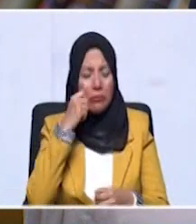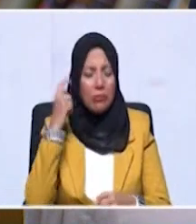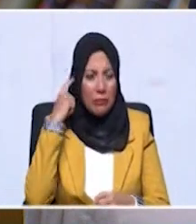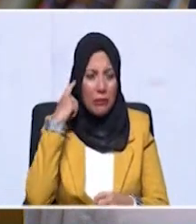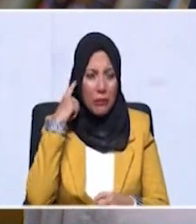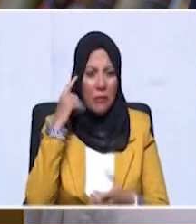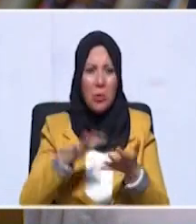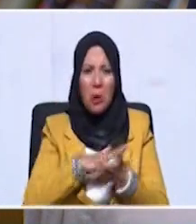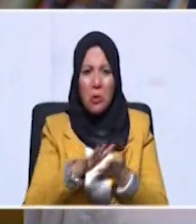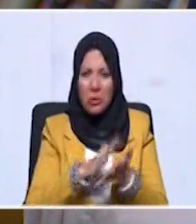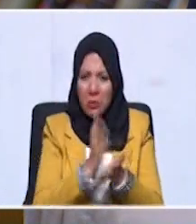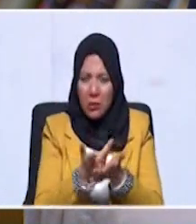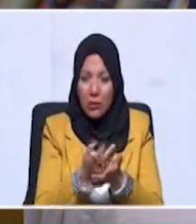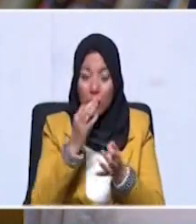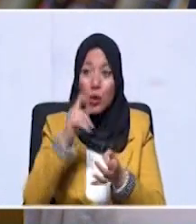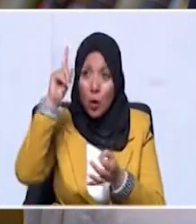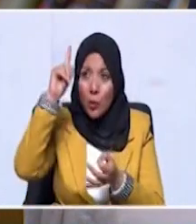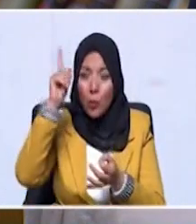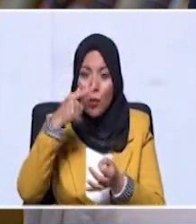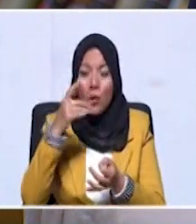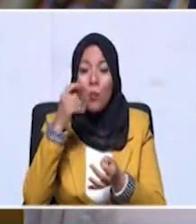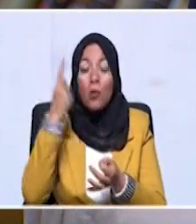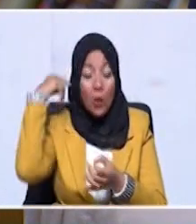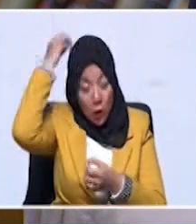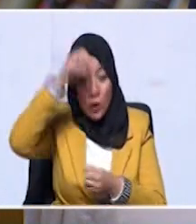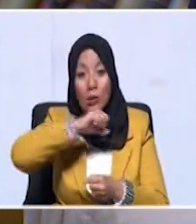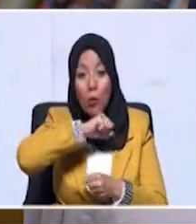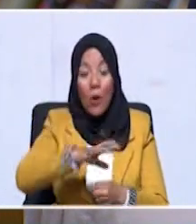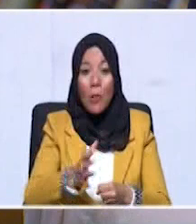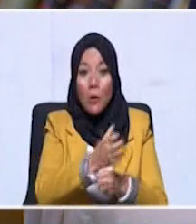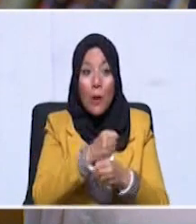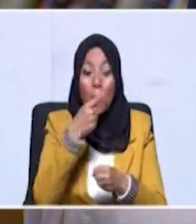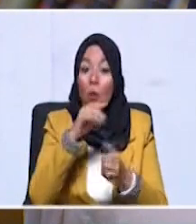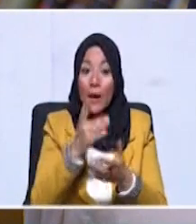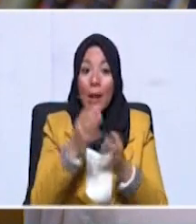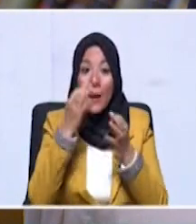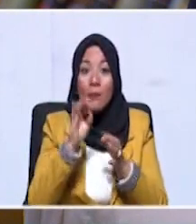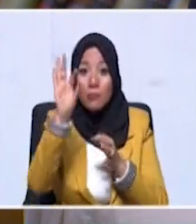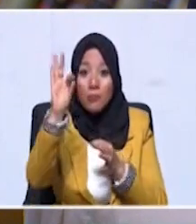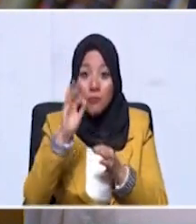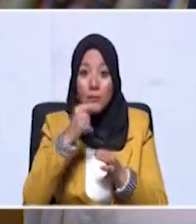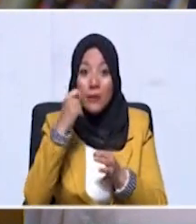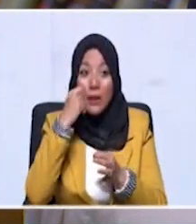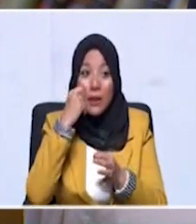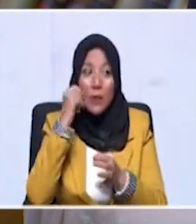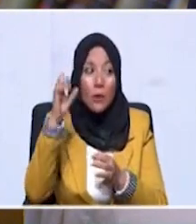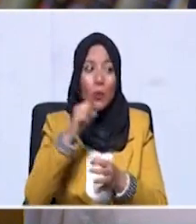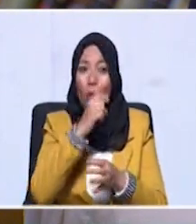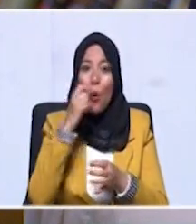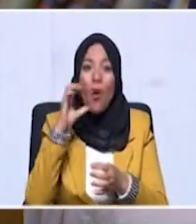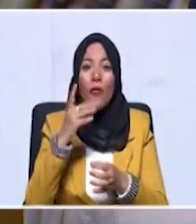صلى الله عليه وسلم الى ربه وقال الرسول يا ربي ان قومي اتخذوا هذا